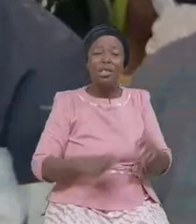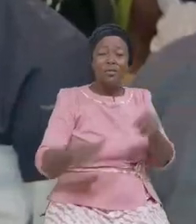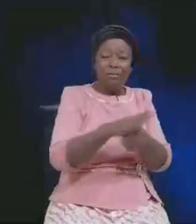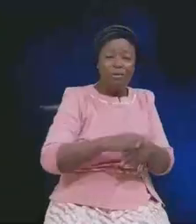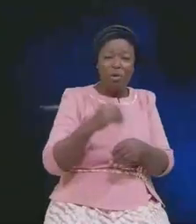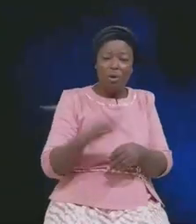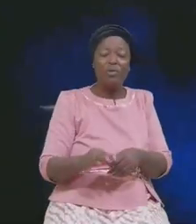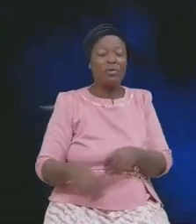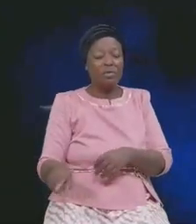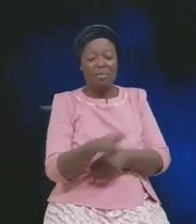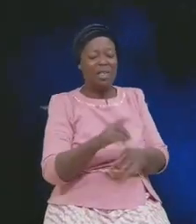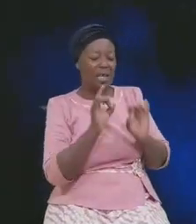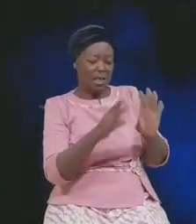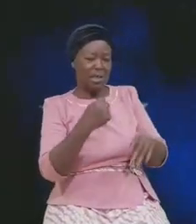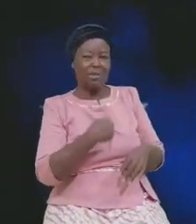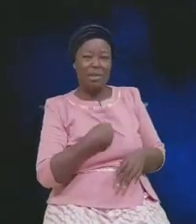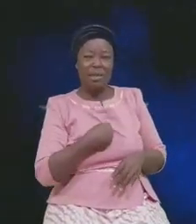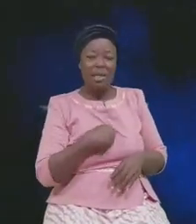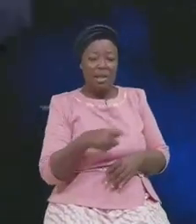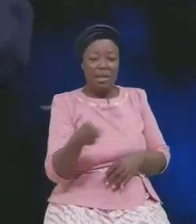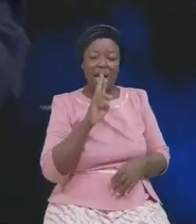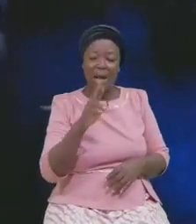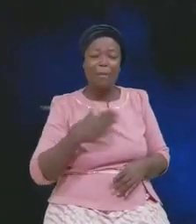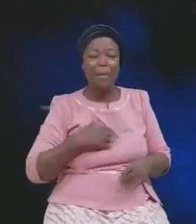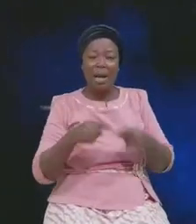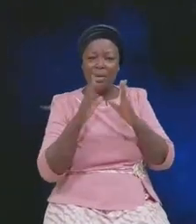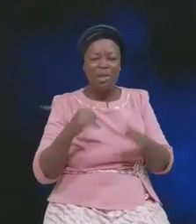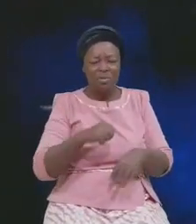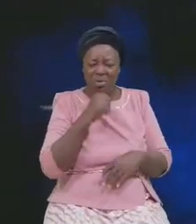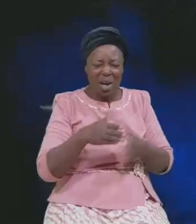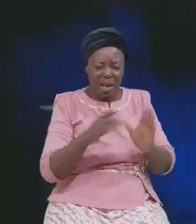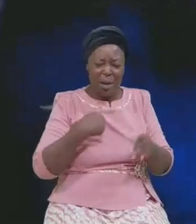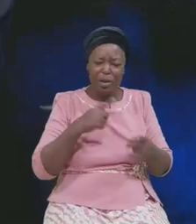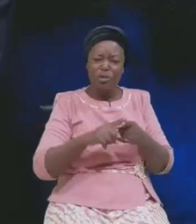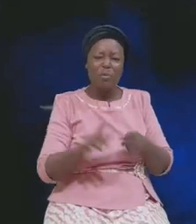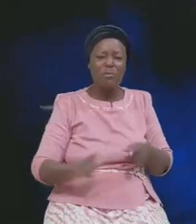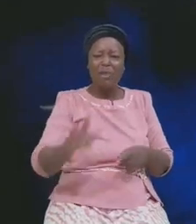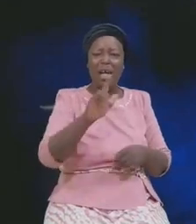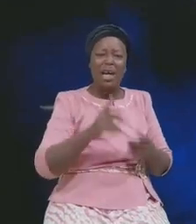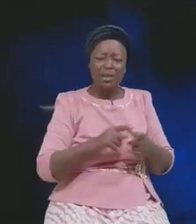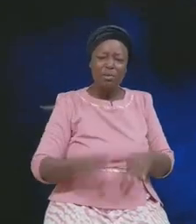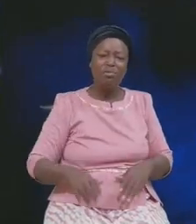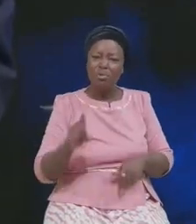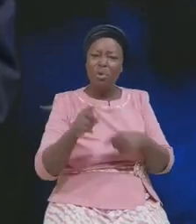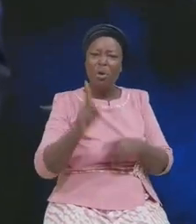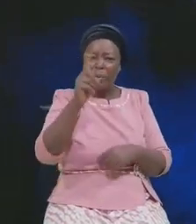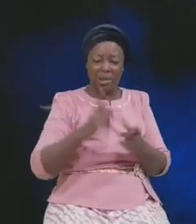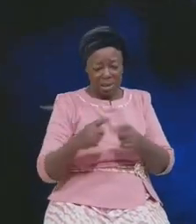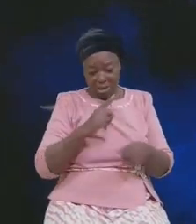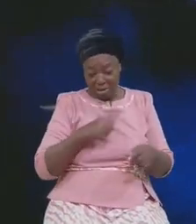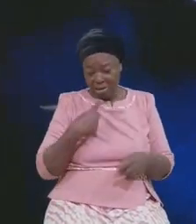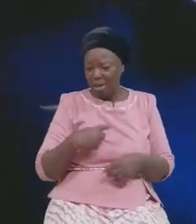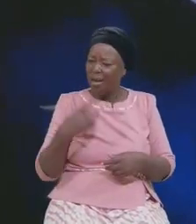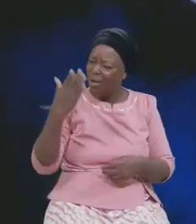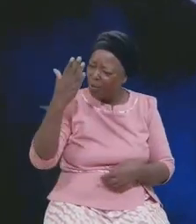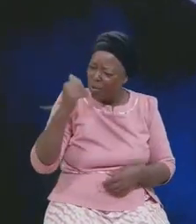ce que je suis haï par mes ennemis. Ils ne me laisseront pas m'envoler. Et le Seigneur dit, mais pourquoi tu penses comme ça? Pourquoi tu